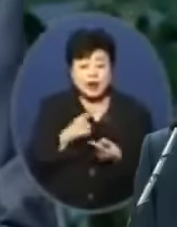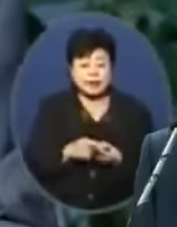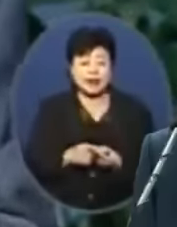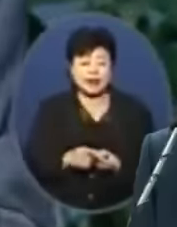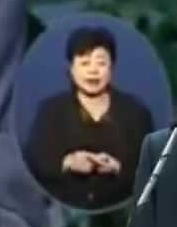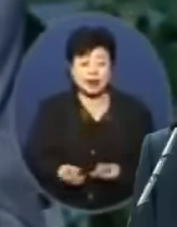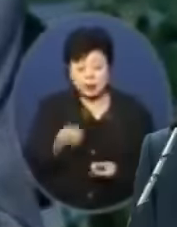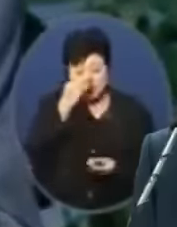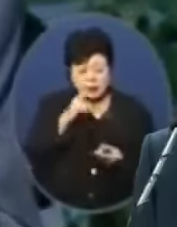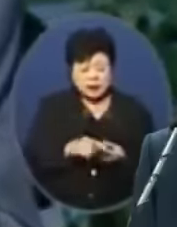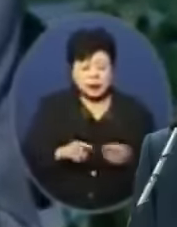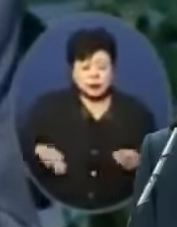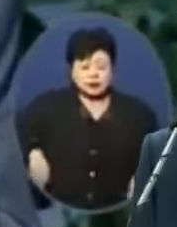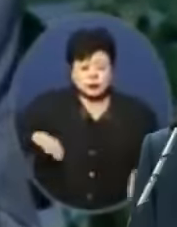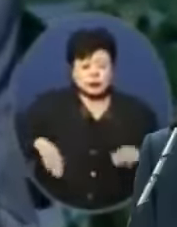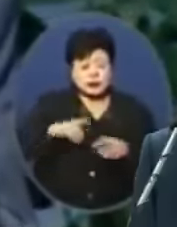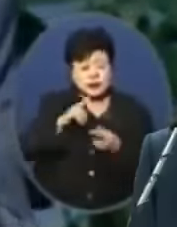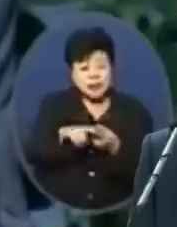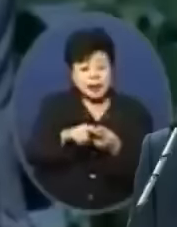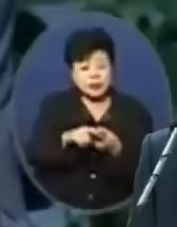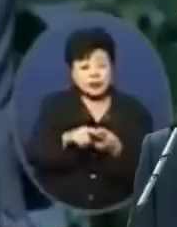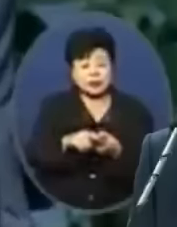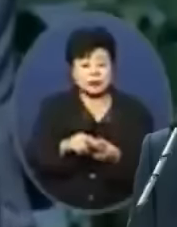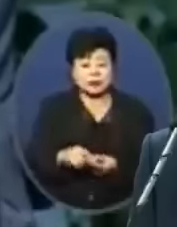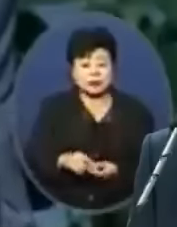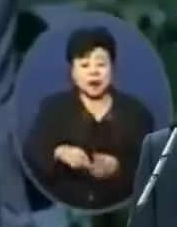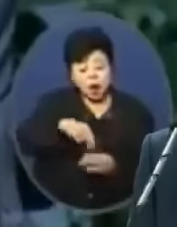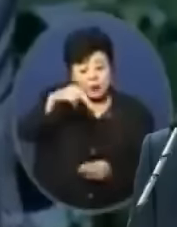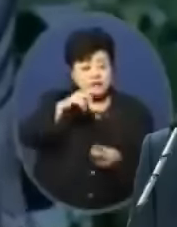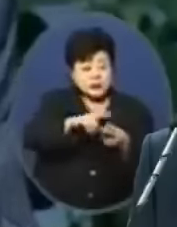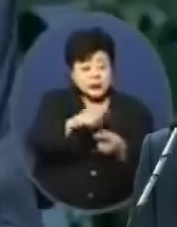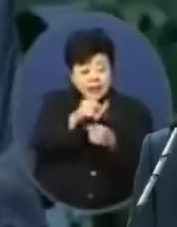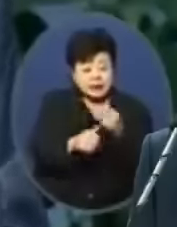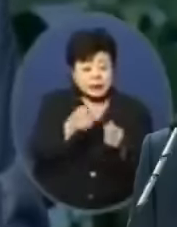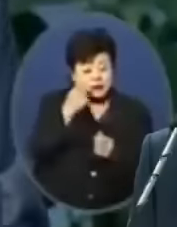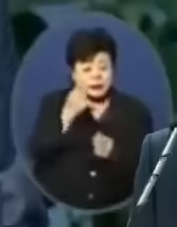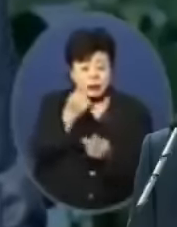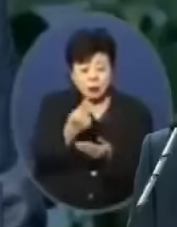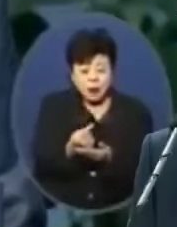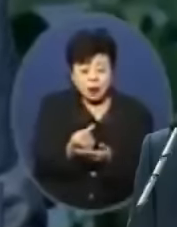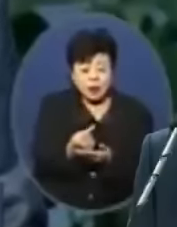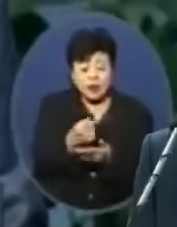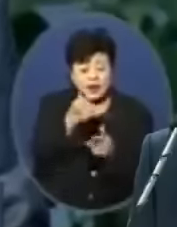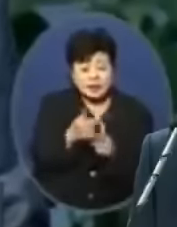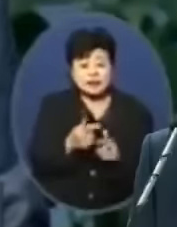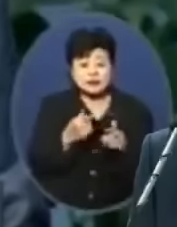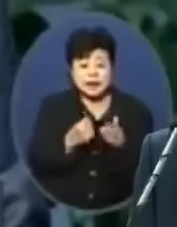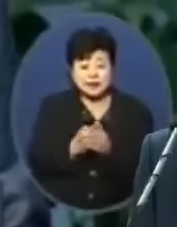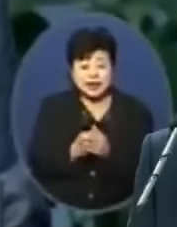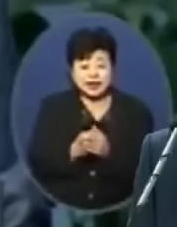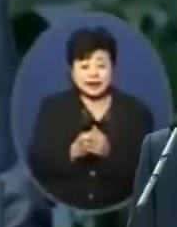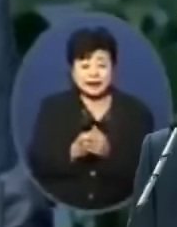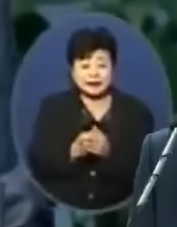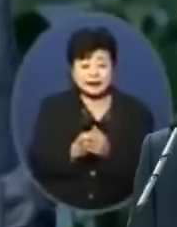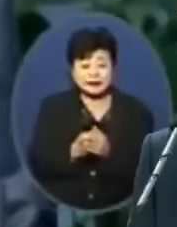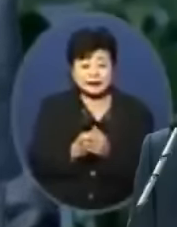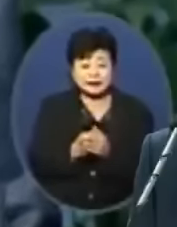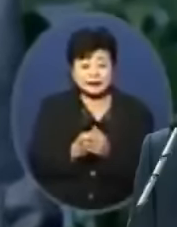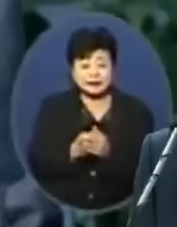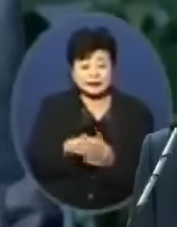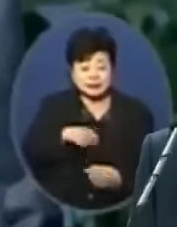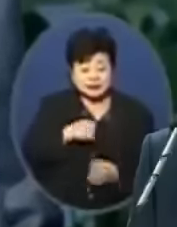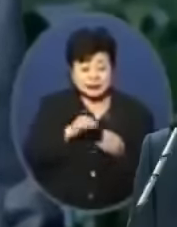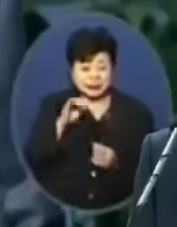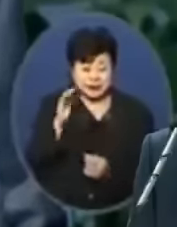못난 그대로 빈손된 그대로 벌거벗은 그대로 하나님 아버지께 나오면 예수 때문에